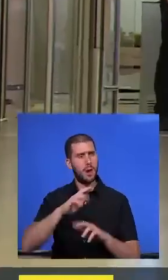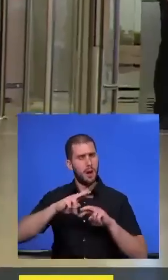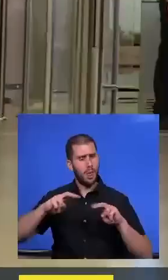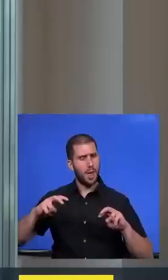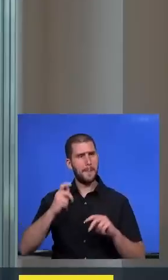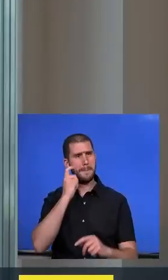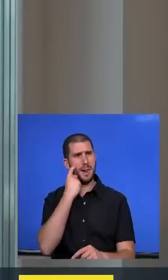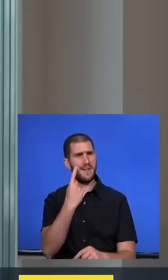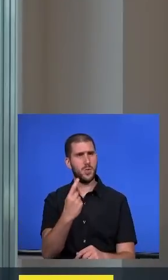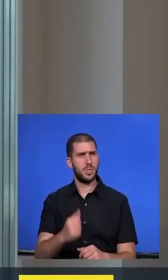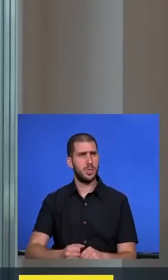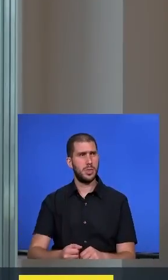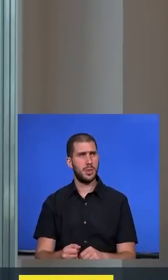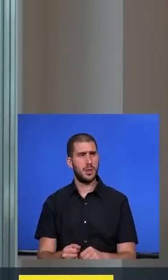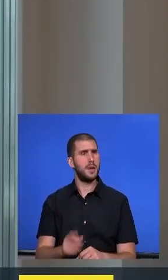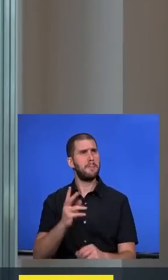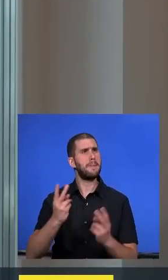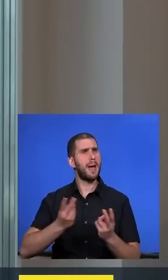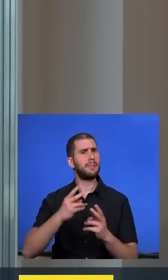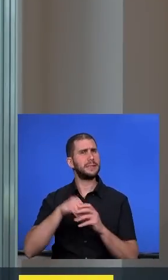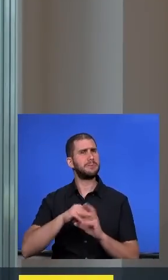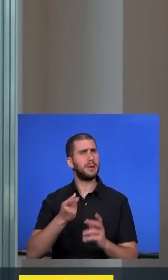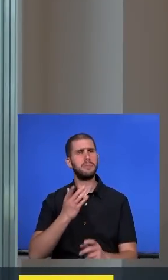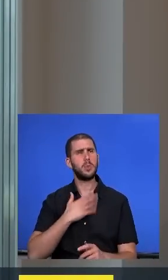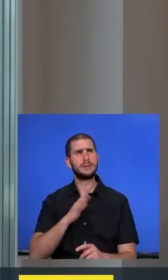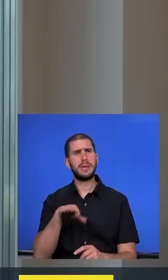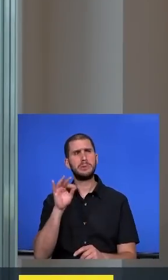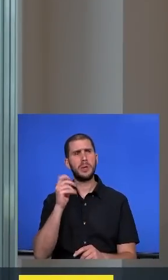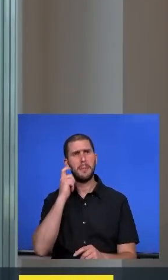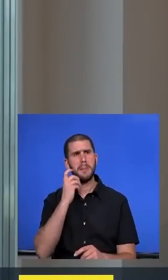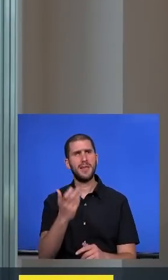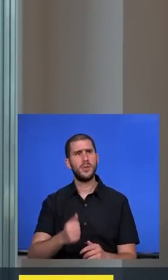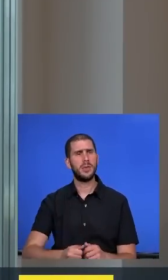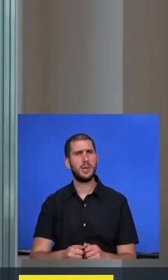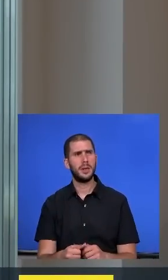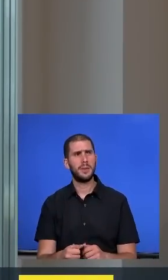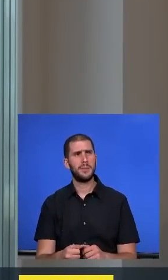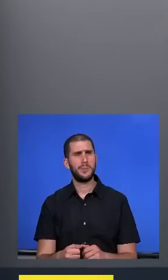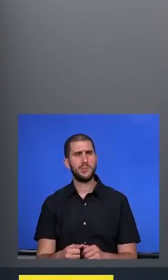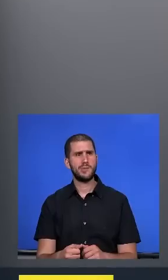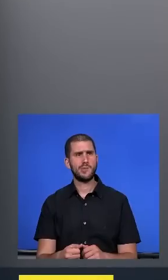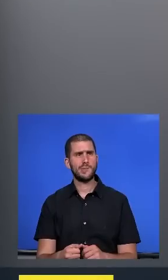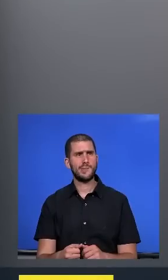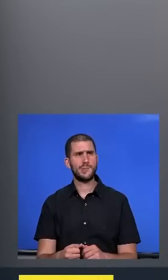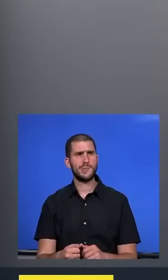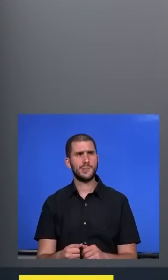телефоне. А что они там шукают? Что они хотят найти в телефоне?